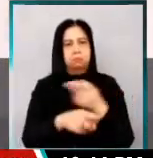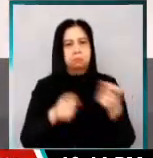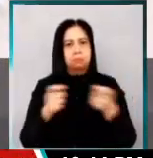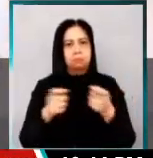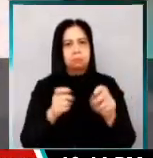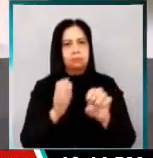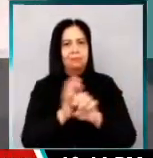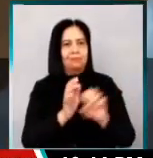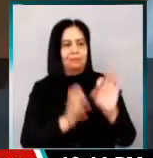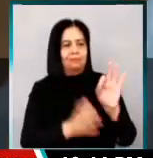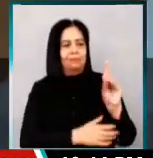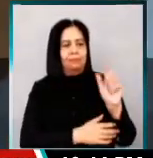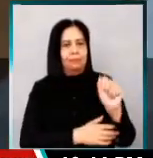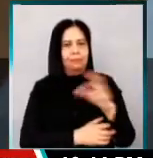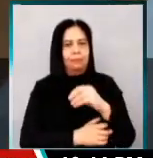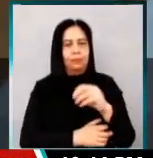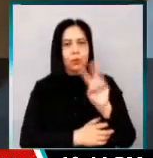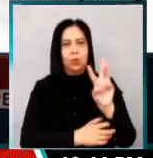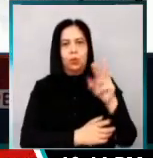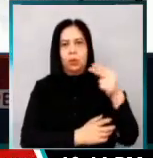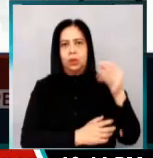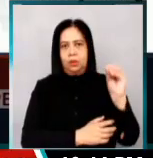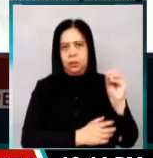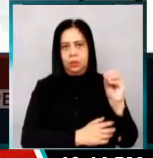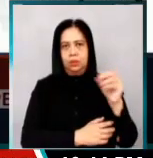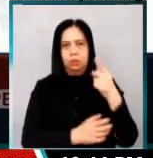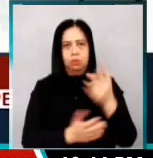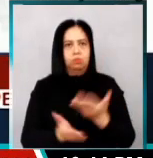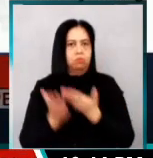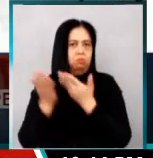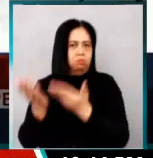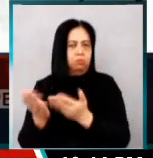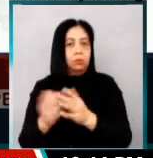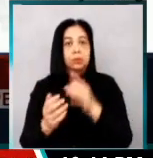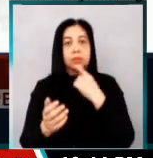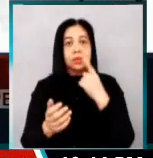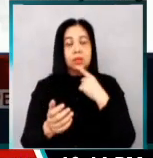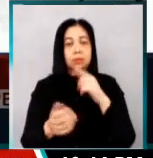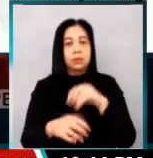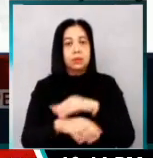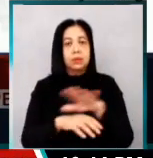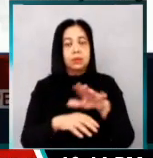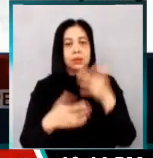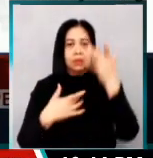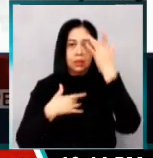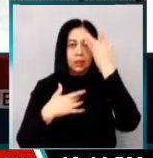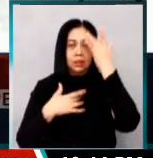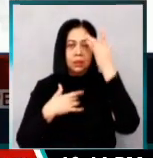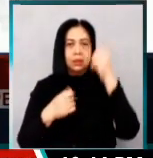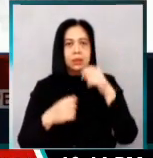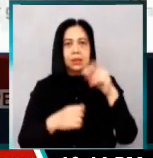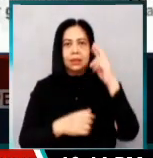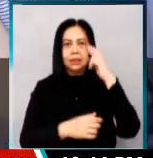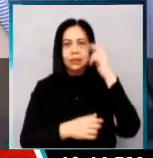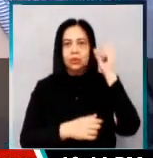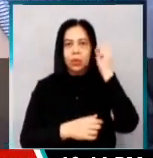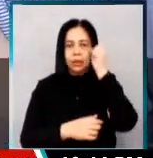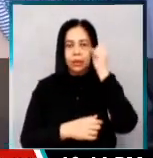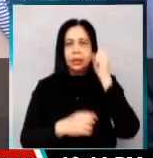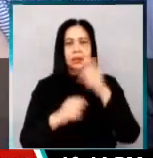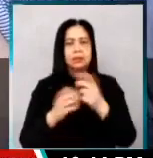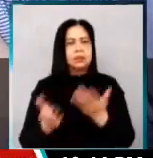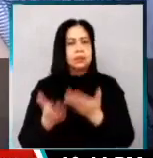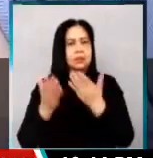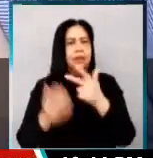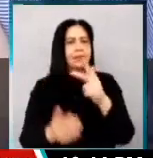Administration at World Health Organization para rito. Sabi ng infectious disease expert na si Dr. Ronjean Solante, inirerekomendang pang third dose